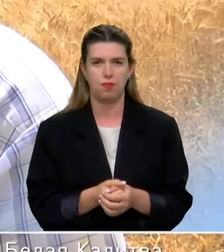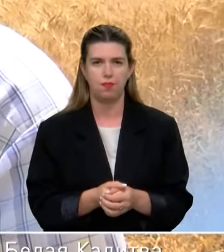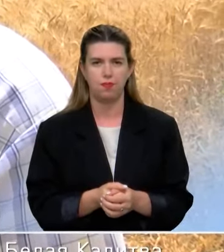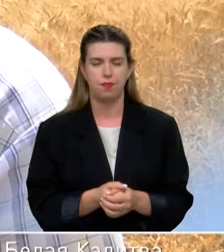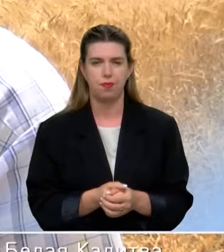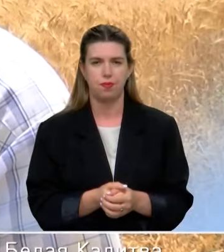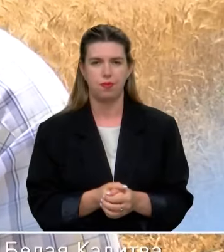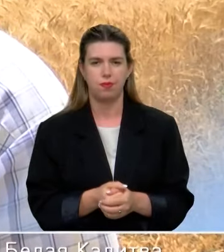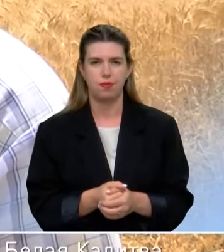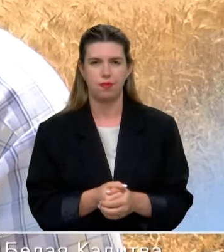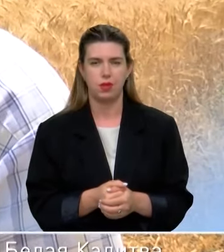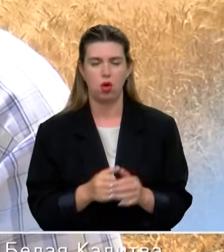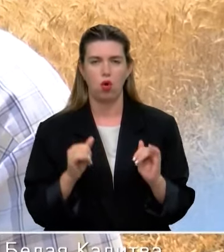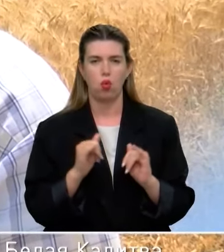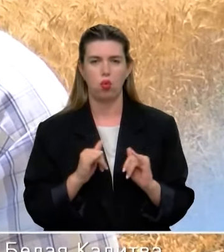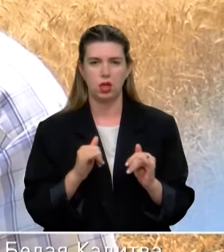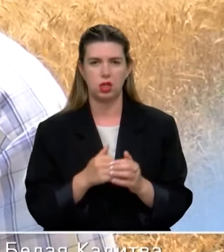площади